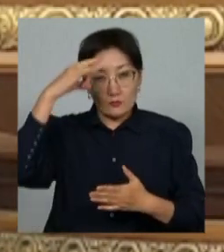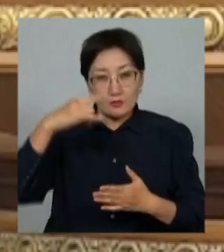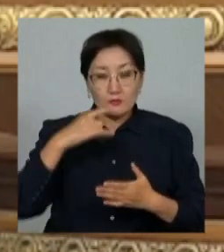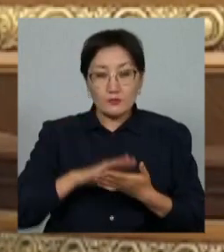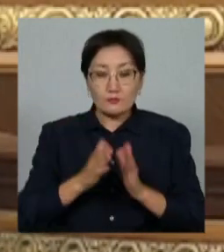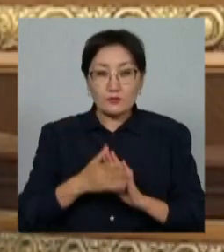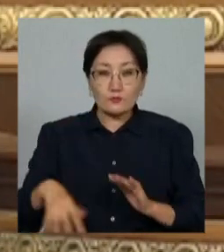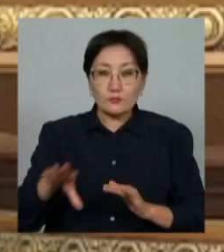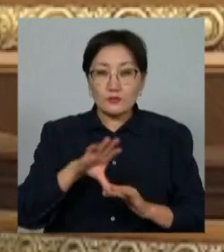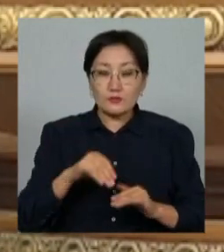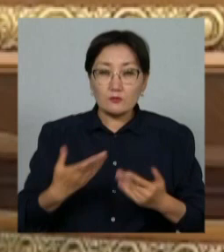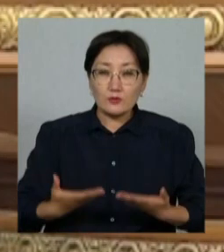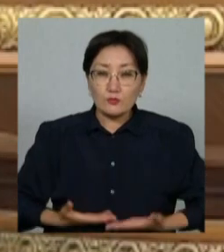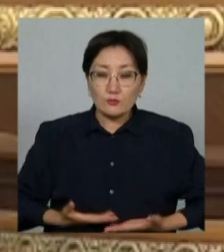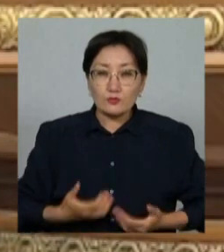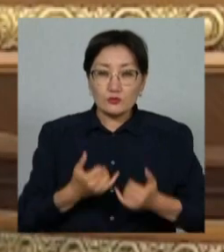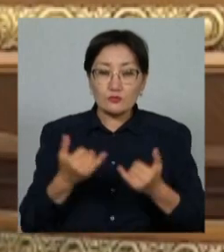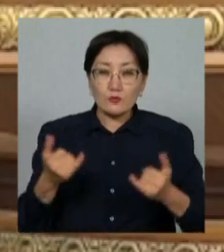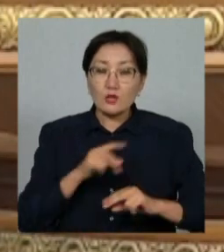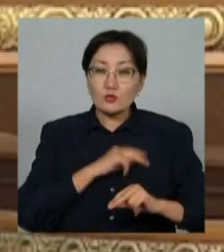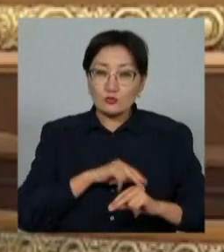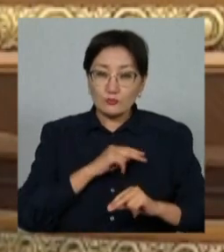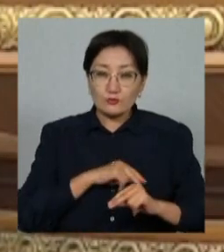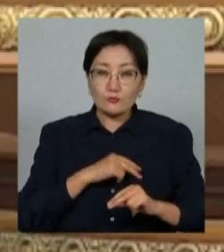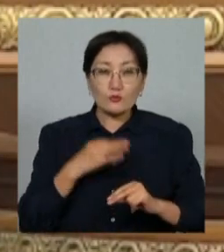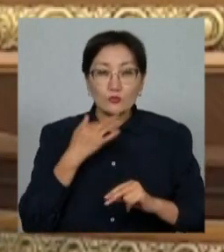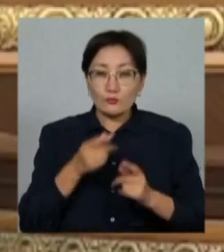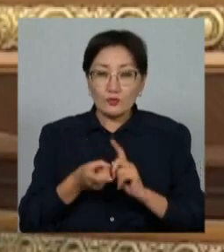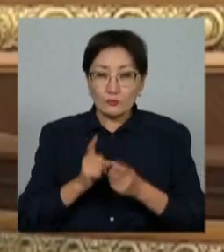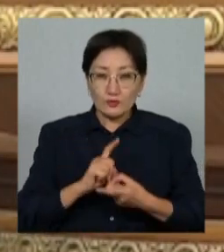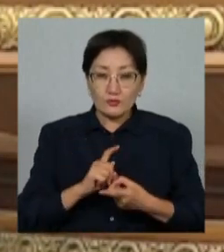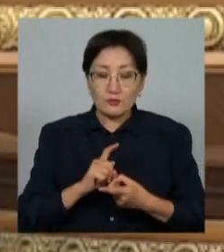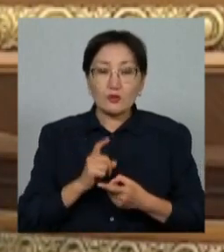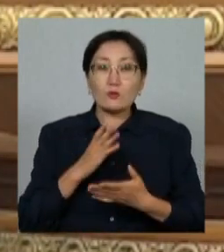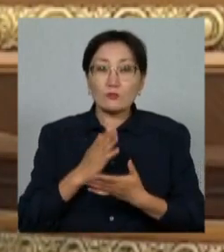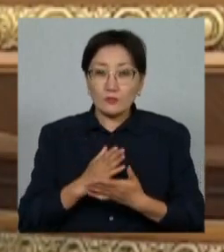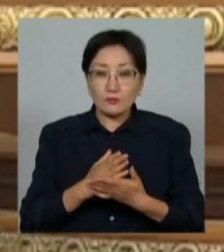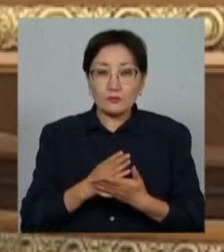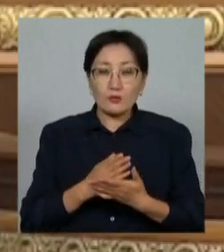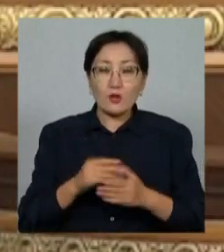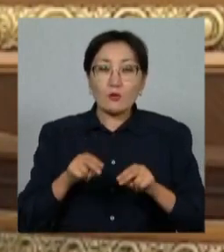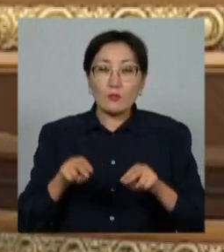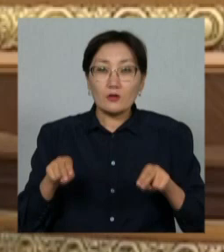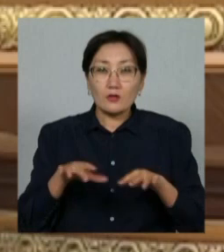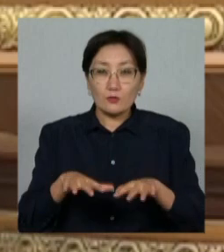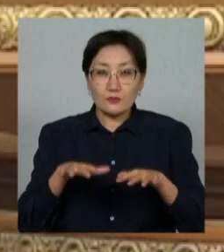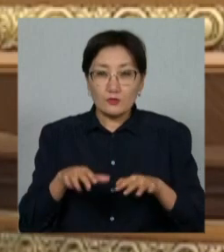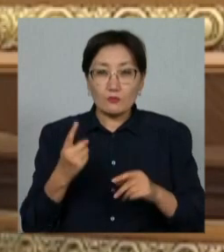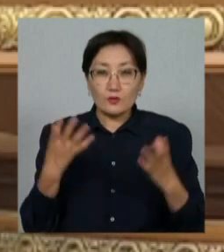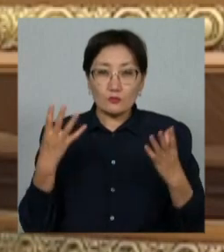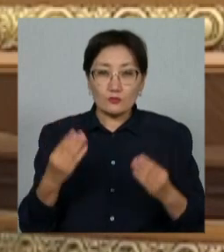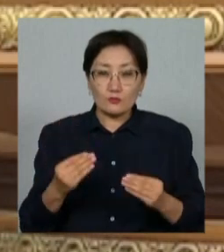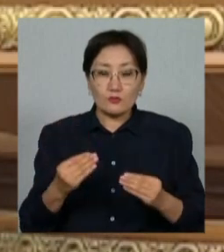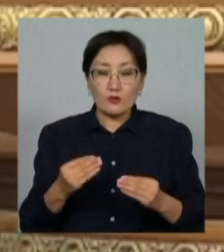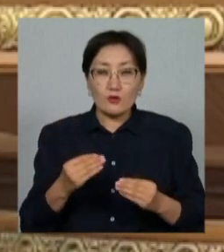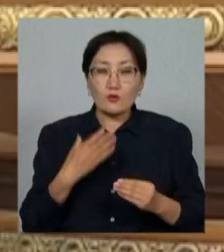жағдай баршамыздың өмірімізге, жұмысымызға да көптеген өзгерістер әкелсе де, парламент бір күнгі де